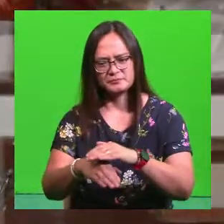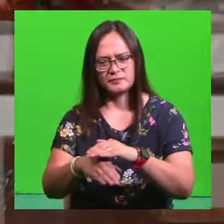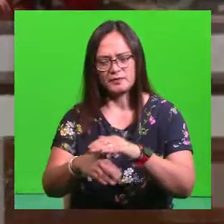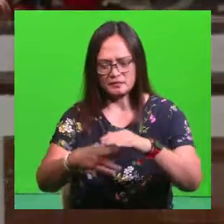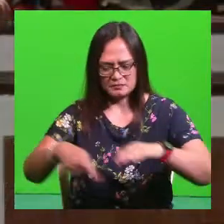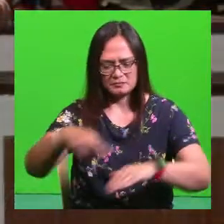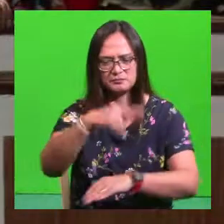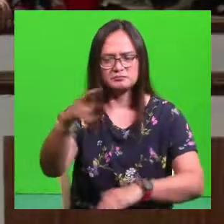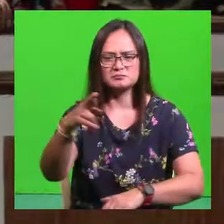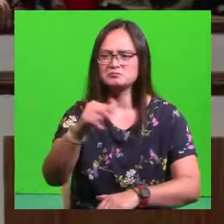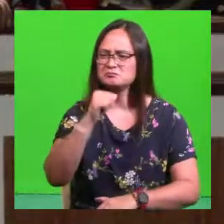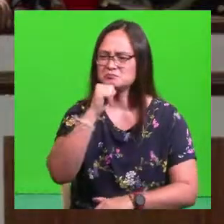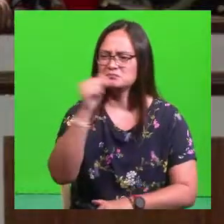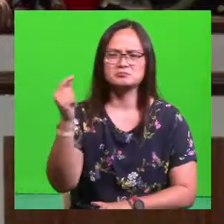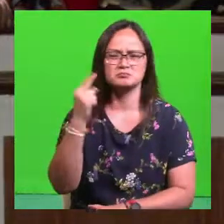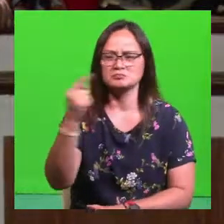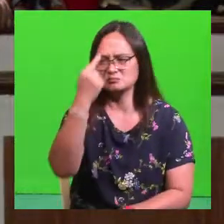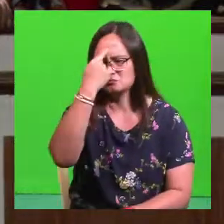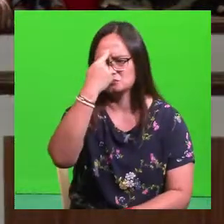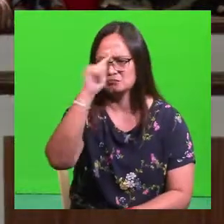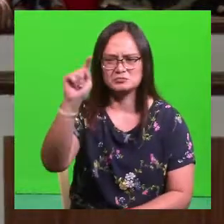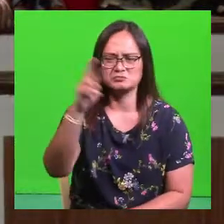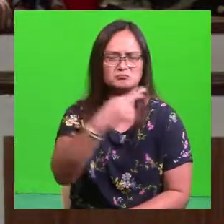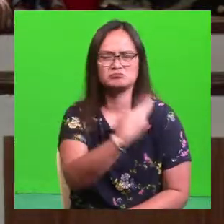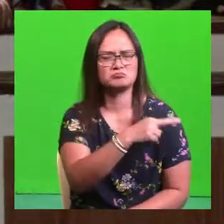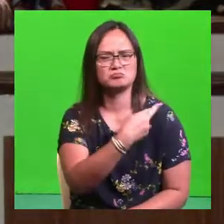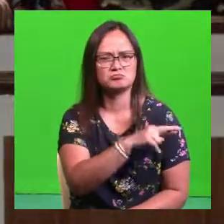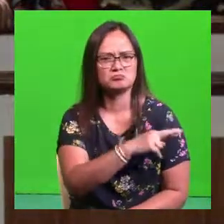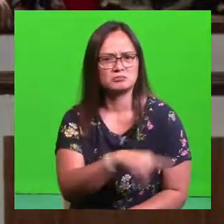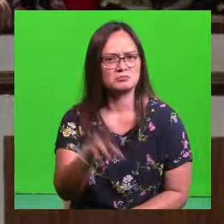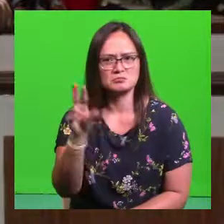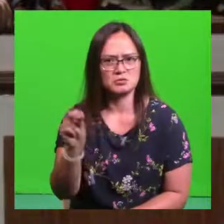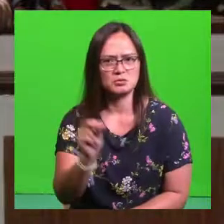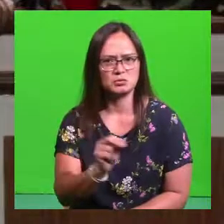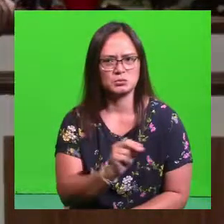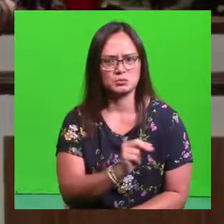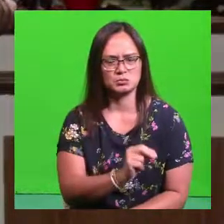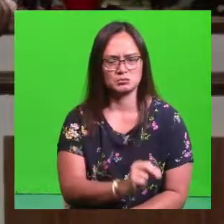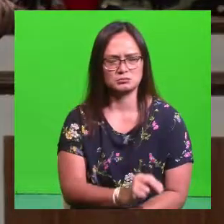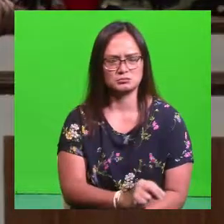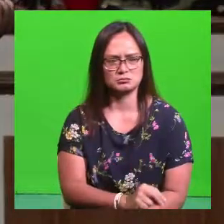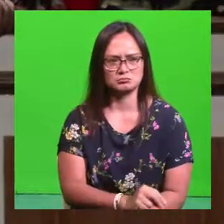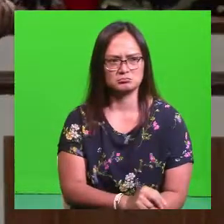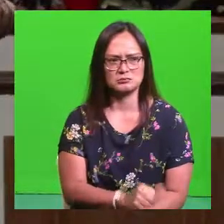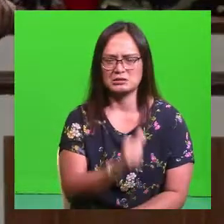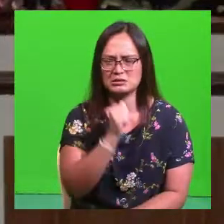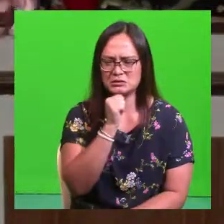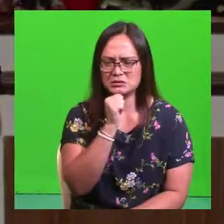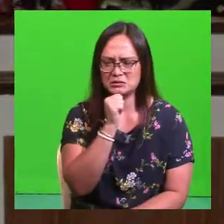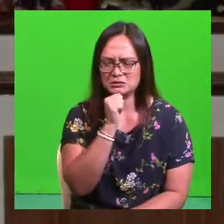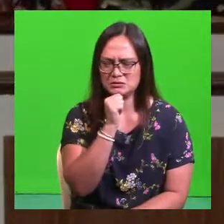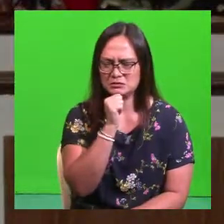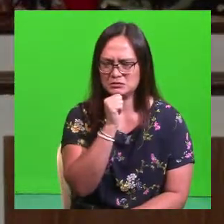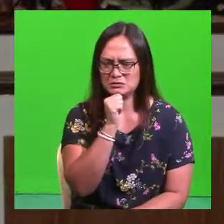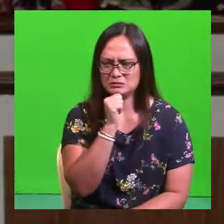Nakikinig po ba tayo? Hindi niya ginawa ang lahat ng iyan upang tayo ay magkaroon ng tradisyon.